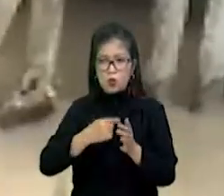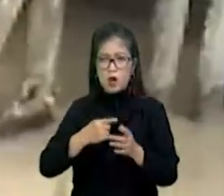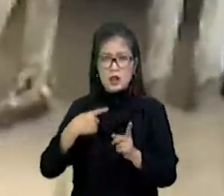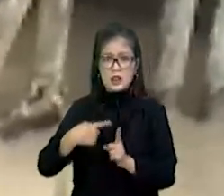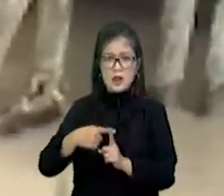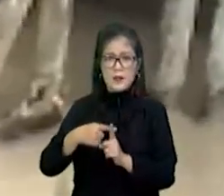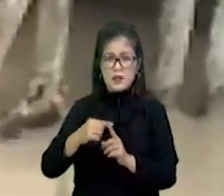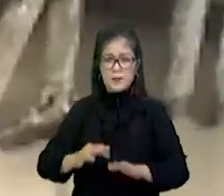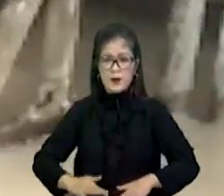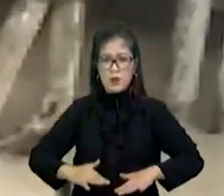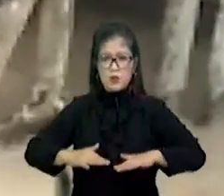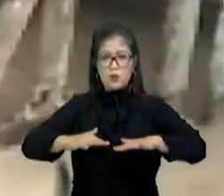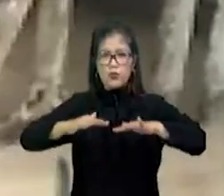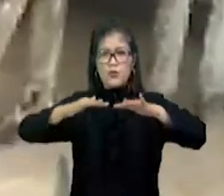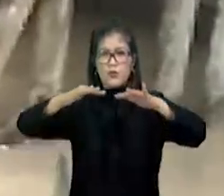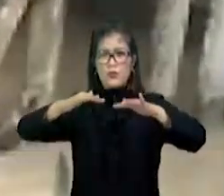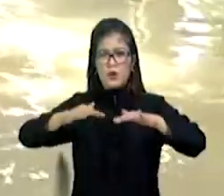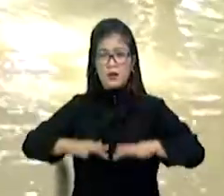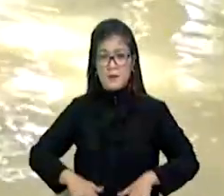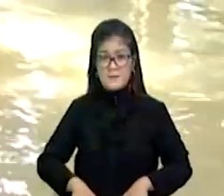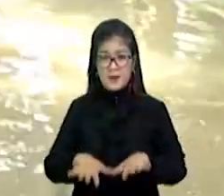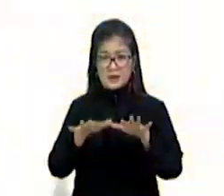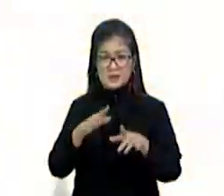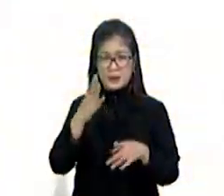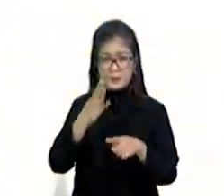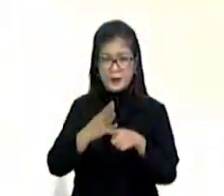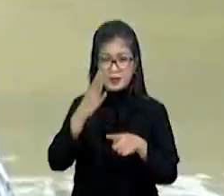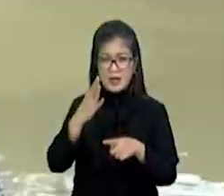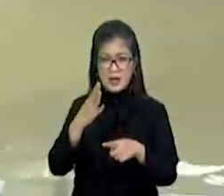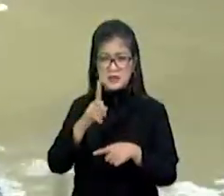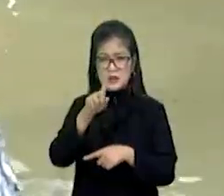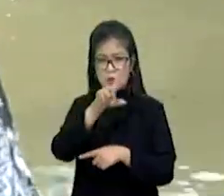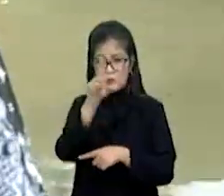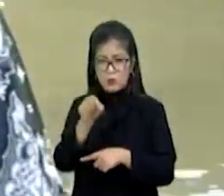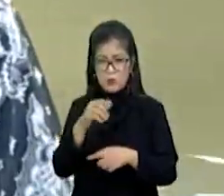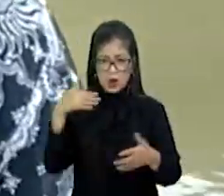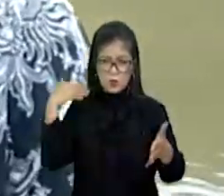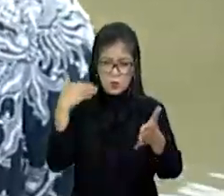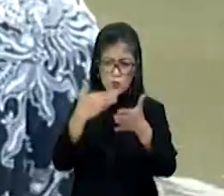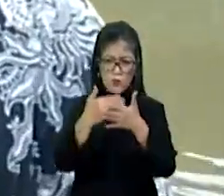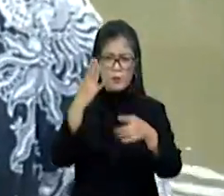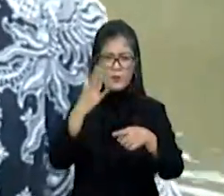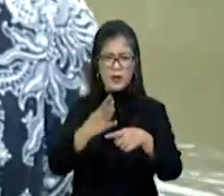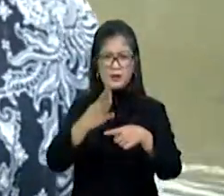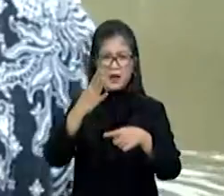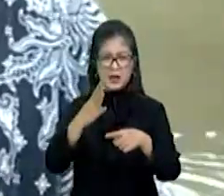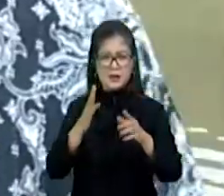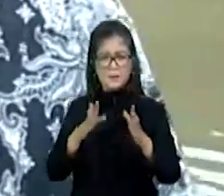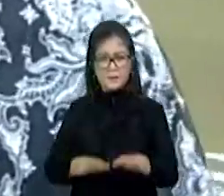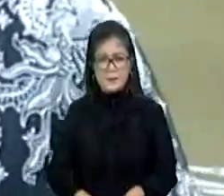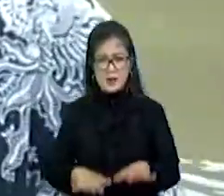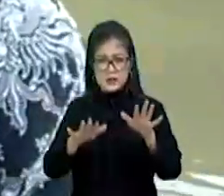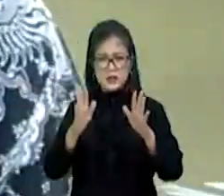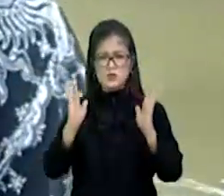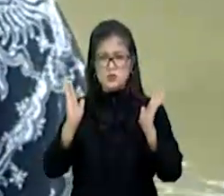Banjir ini bahkan merupakan yang keempat kalinya terjadi dalam 1 bulan terakhir. Dari tadi pagi dia. Dari pagi ya? Dari pagi dia mulai meluap, dia memang gak naik